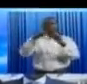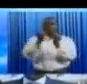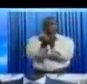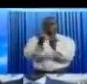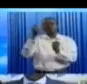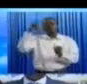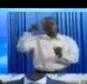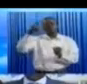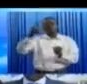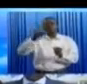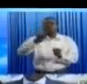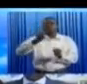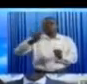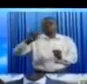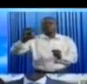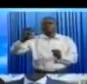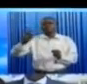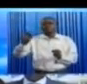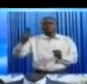où nous allons lancer